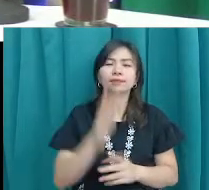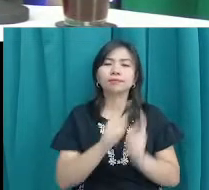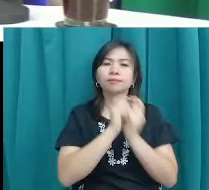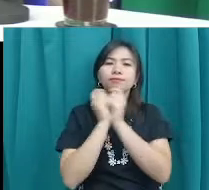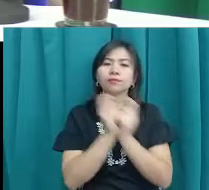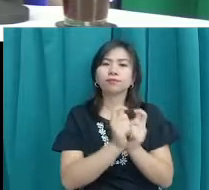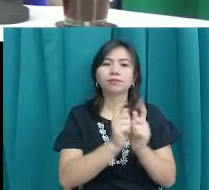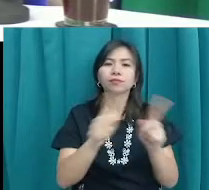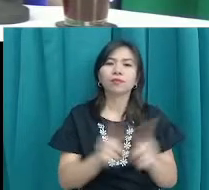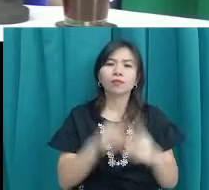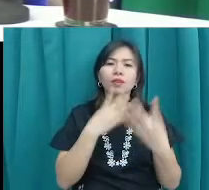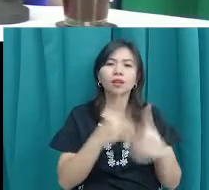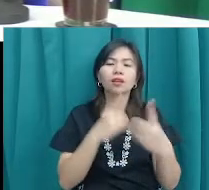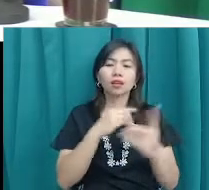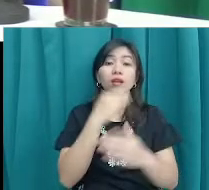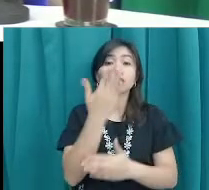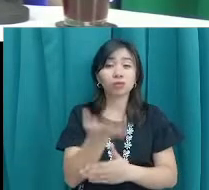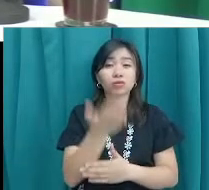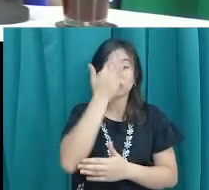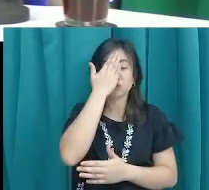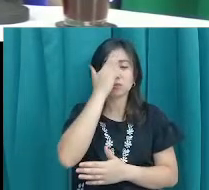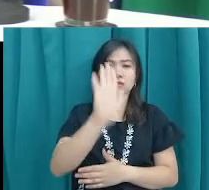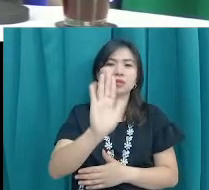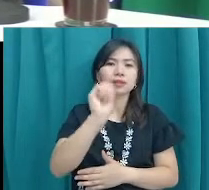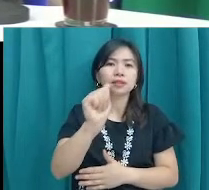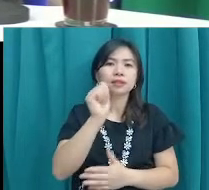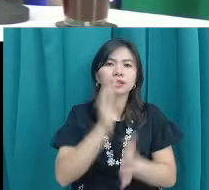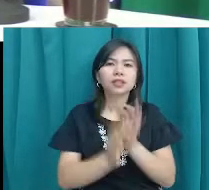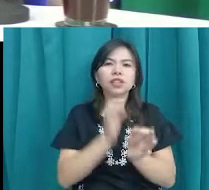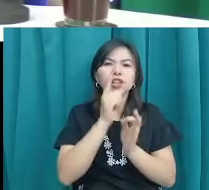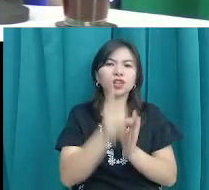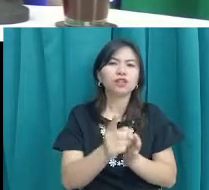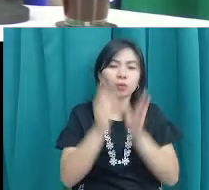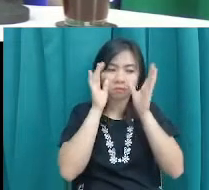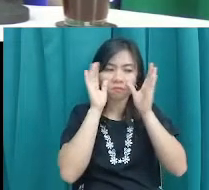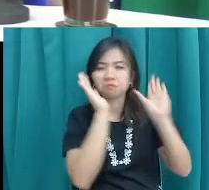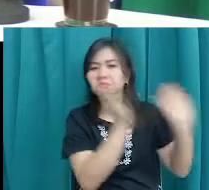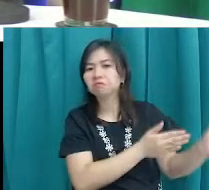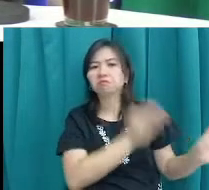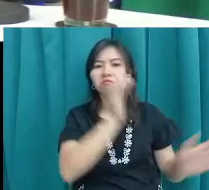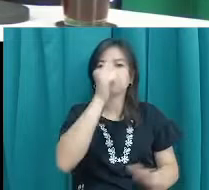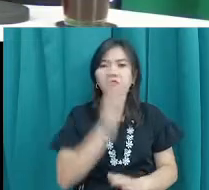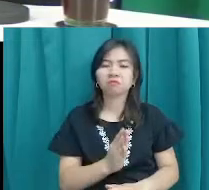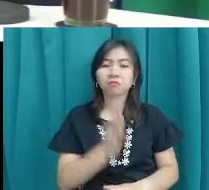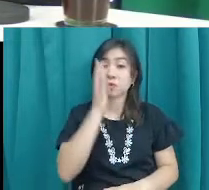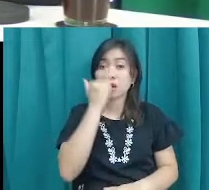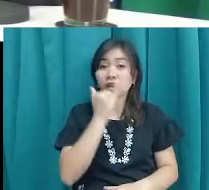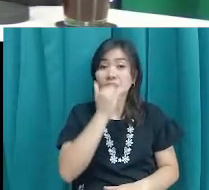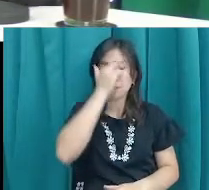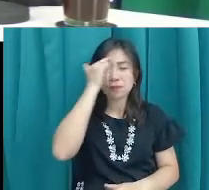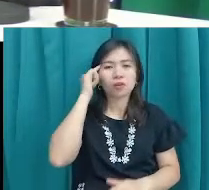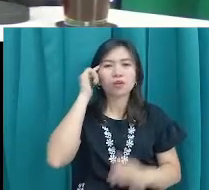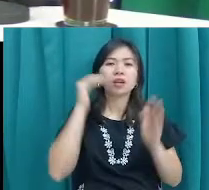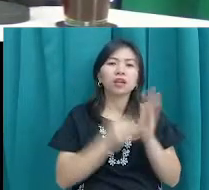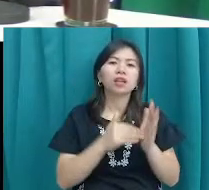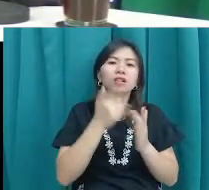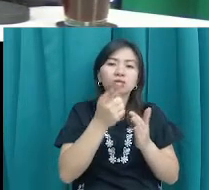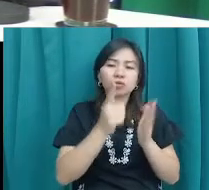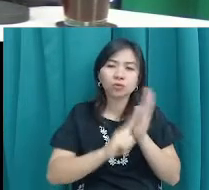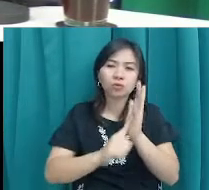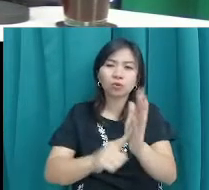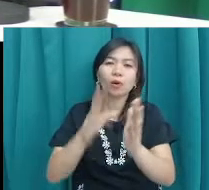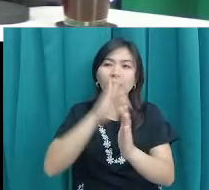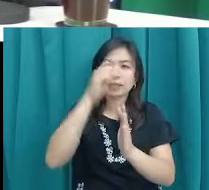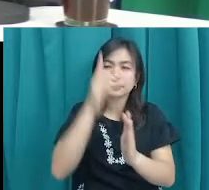disipulo, alam mo sa sarili mo kung ipagkakalulu mo siya o hindi. Bakit? Alam mo at ipinapakita sa iyo ng